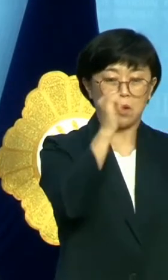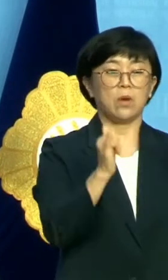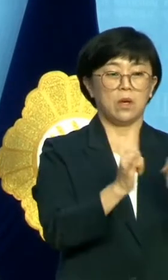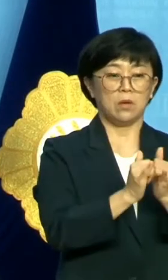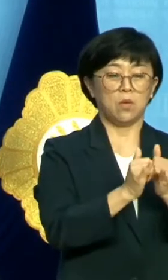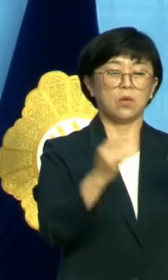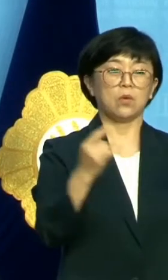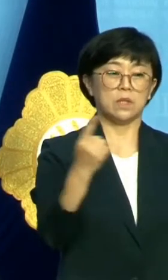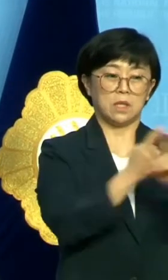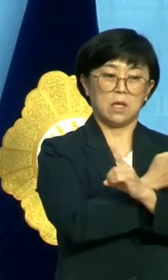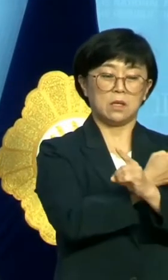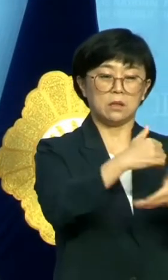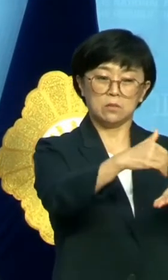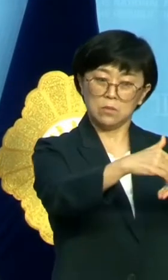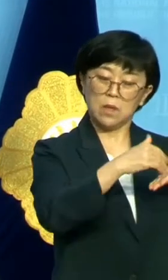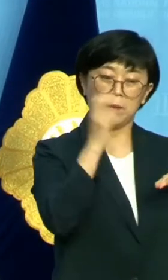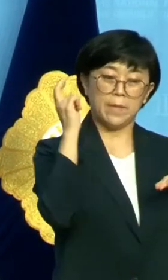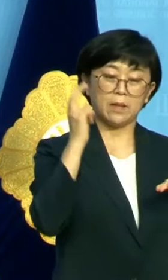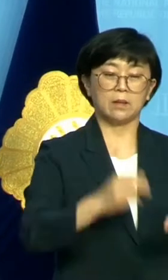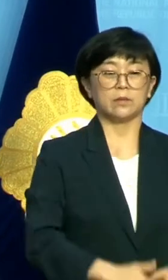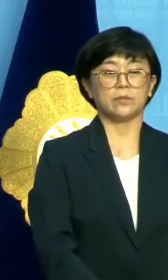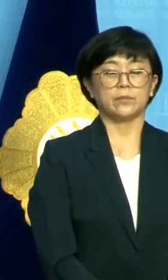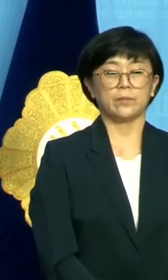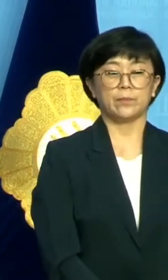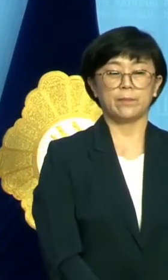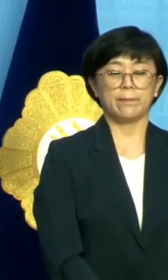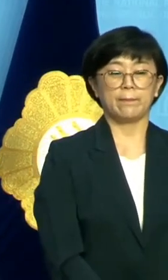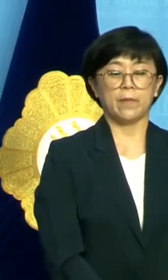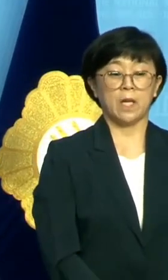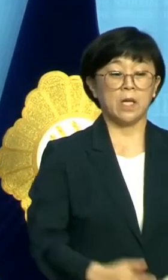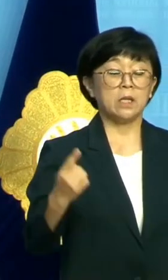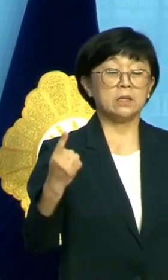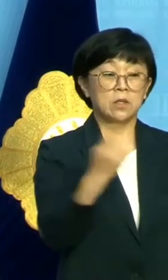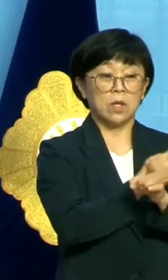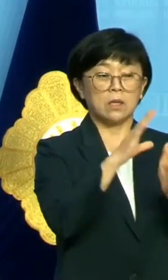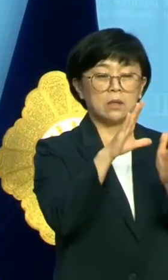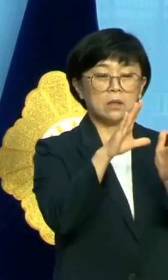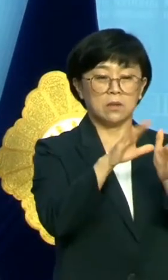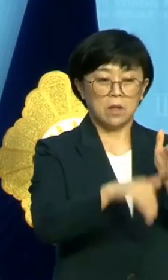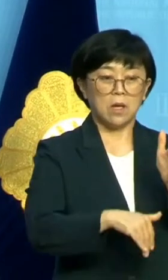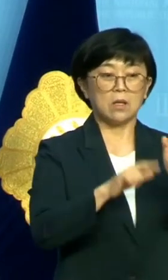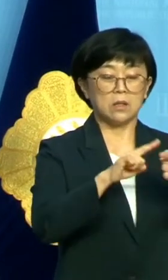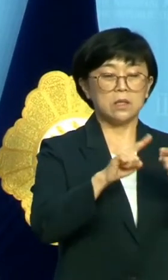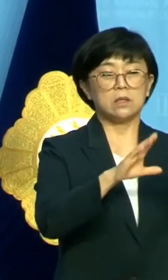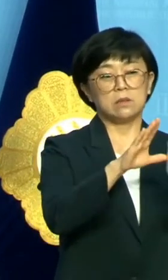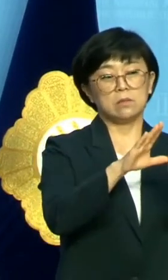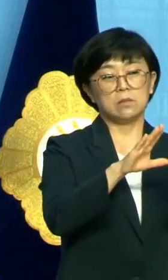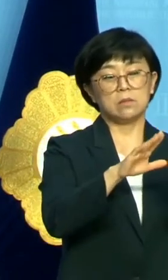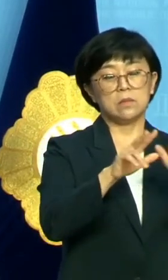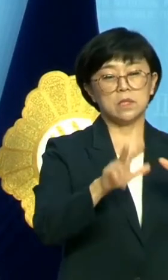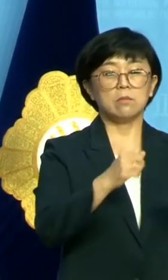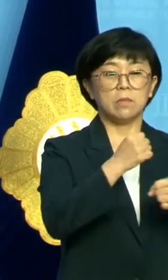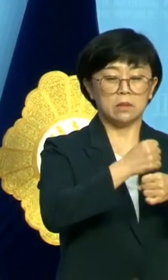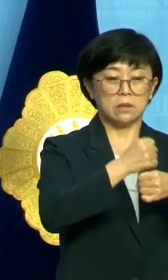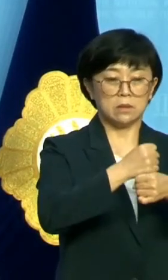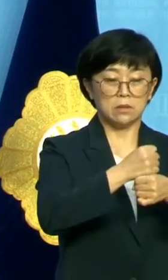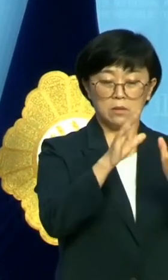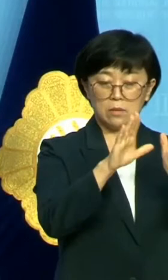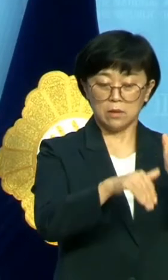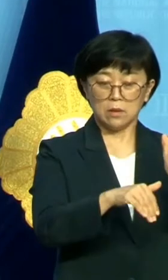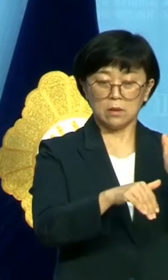시대를 교체해달라라는 의미일 것입니다. 전환을 준비해야 될 이 시기, 그리고 전환을 만들어가야 될 이